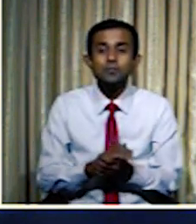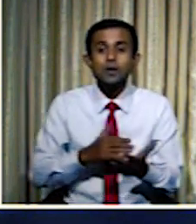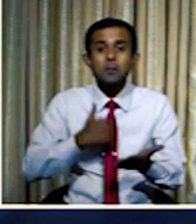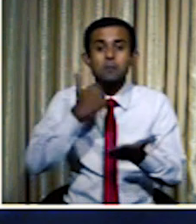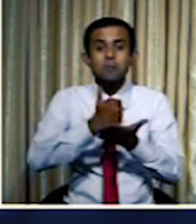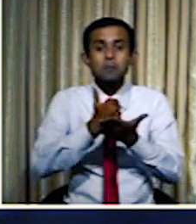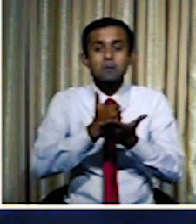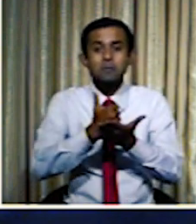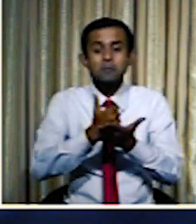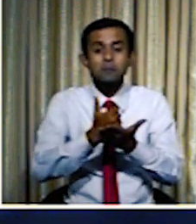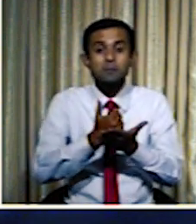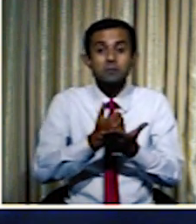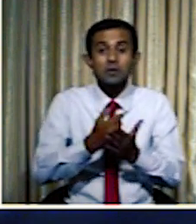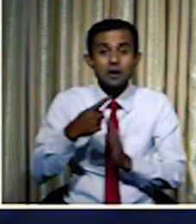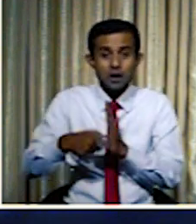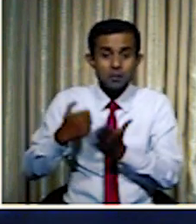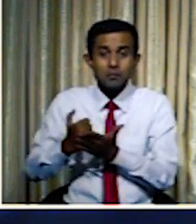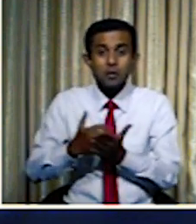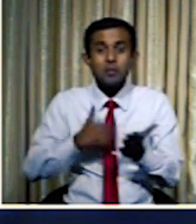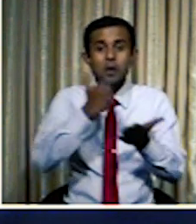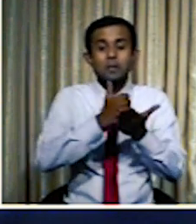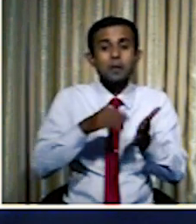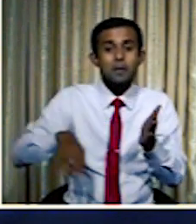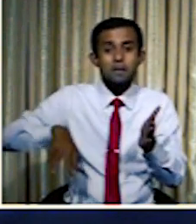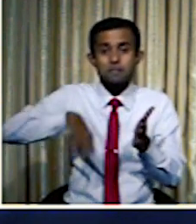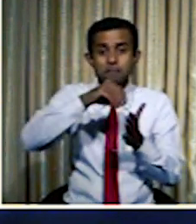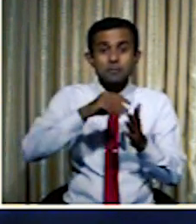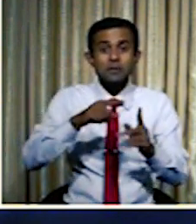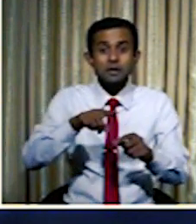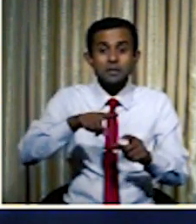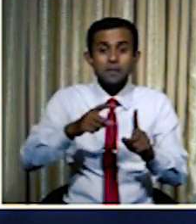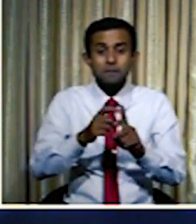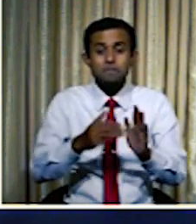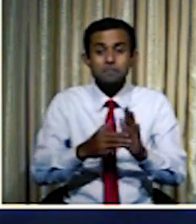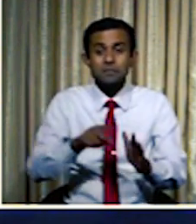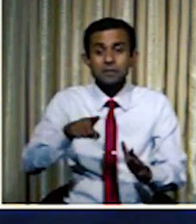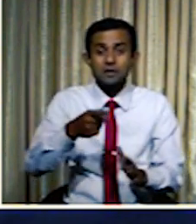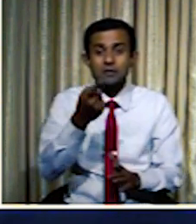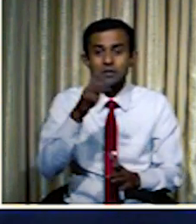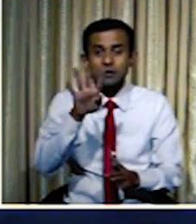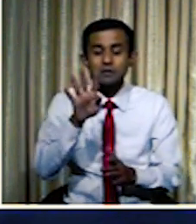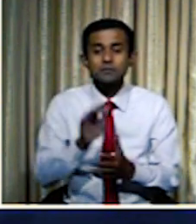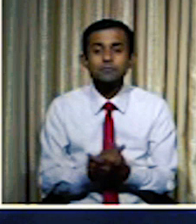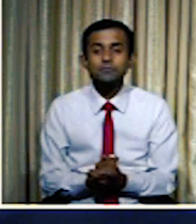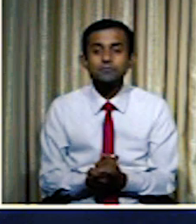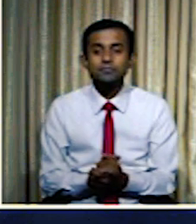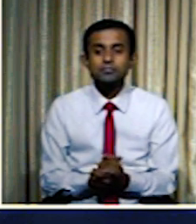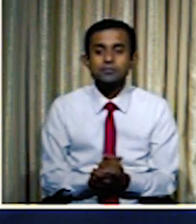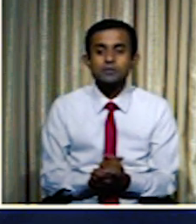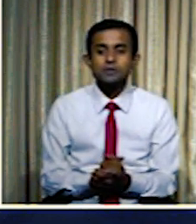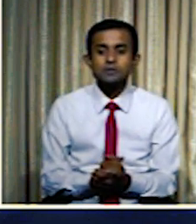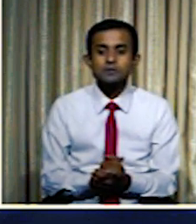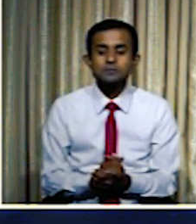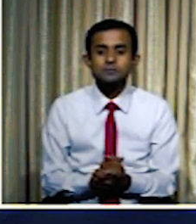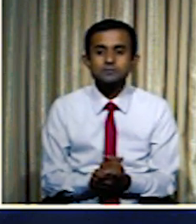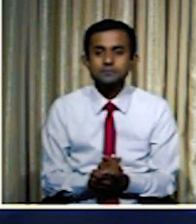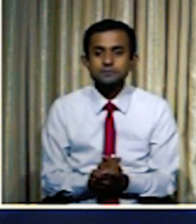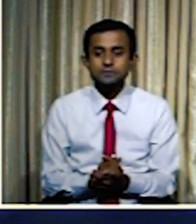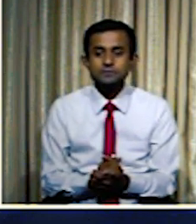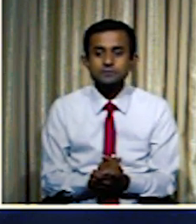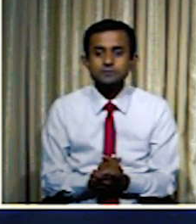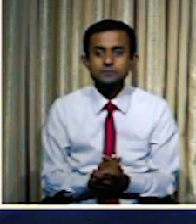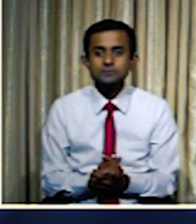බැංකුව ලබාගත් ඒව ඩොලර් මිලියන 114ක්. ඊළඟට තියෙනවා